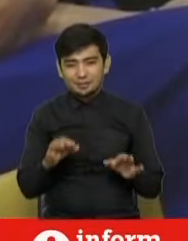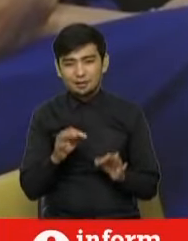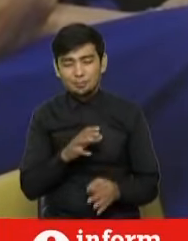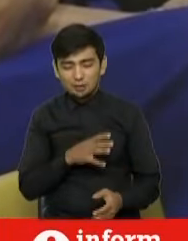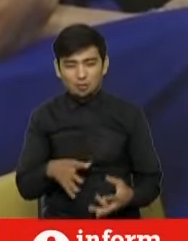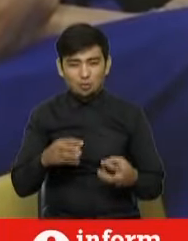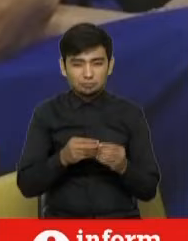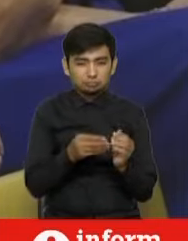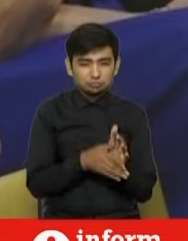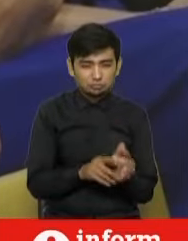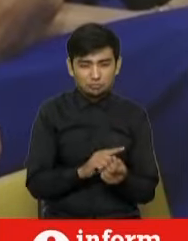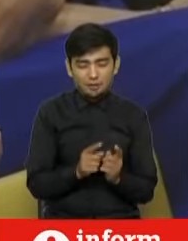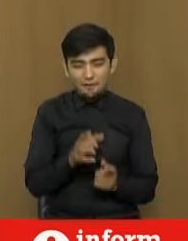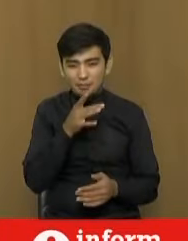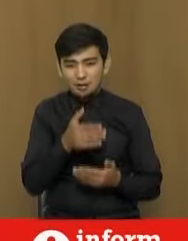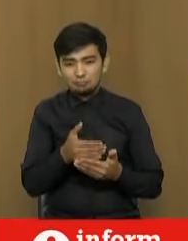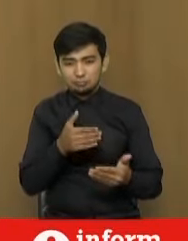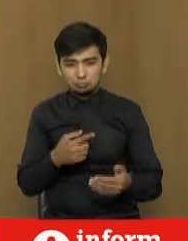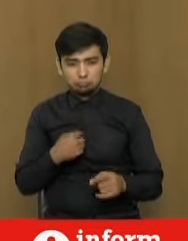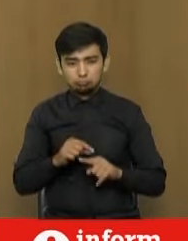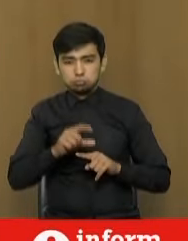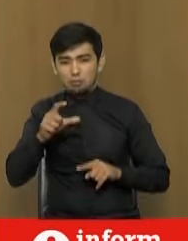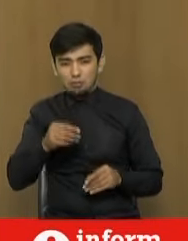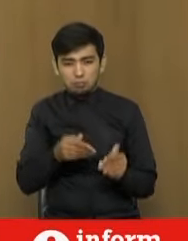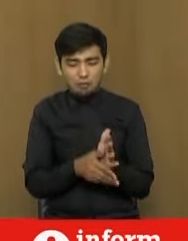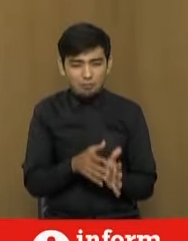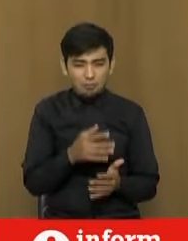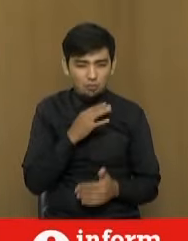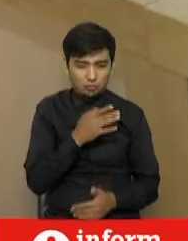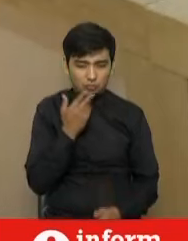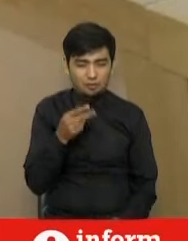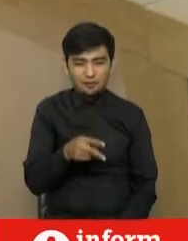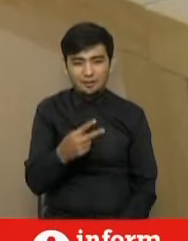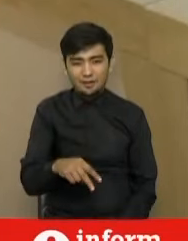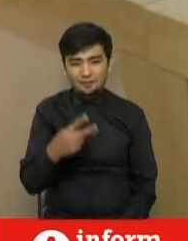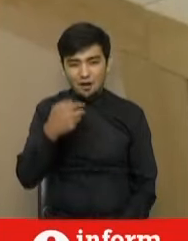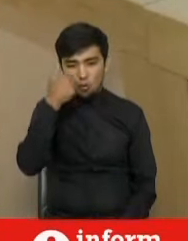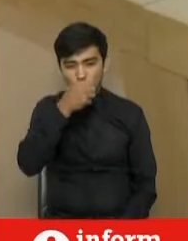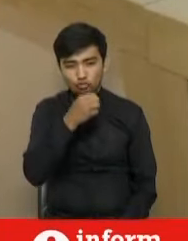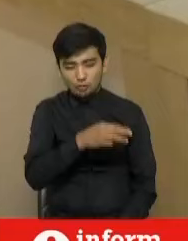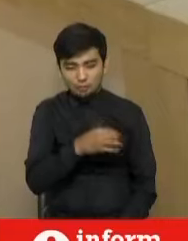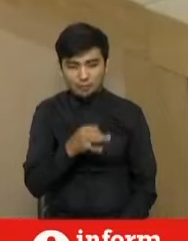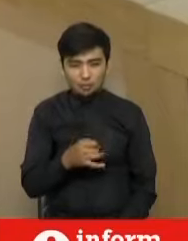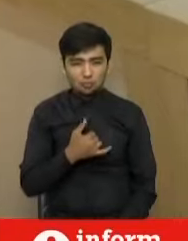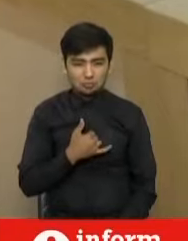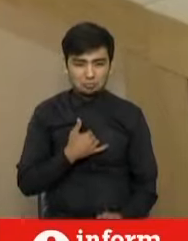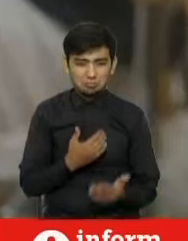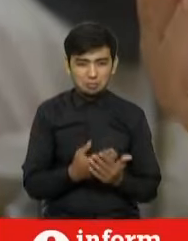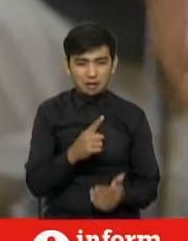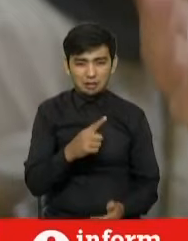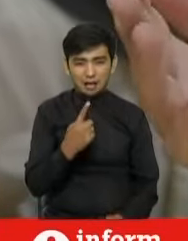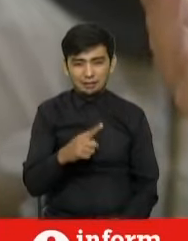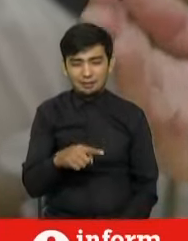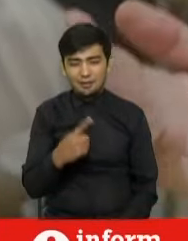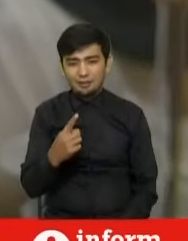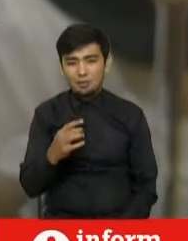деректерге қарағанда уақыт ауысқаннан сұраныс өспеген. Яғни өткен жылы 2022 жылмен салыстырғанда тұтыну көлемі небәрі